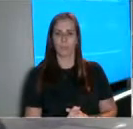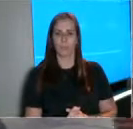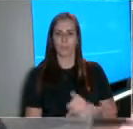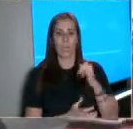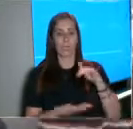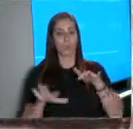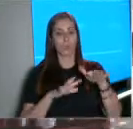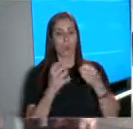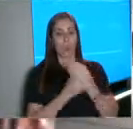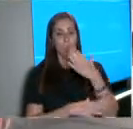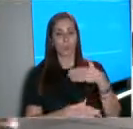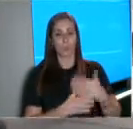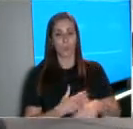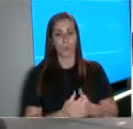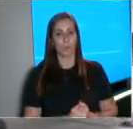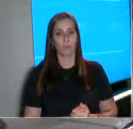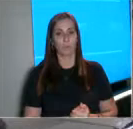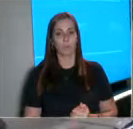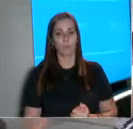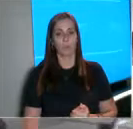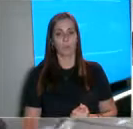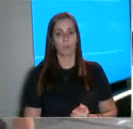איזו ממשלה תקום לדעתך?